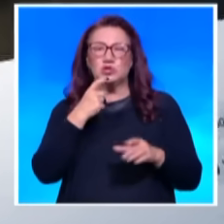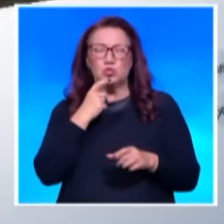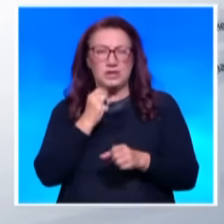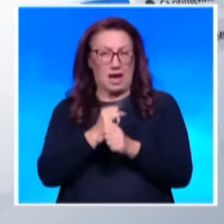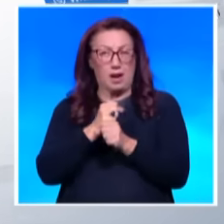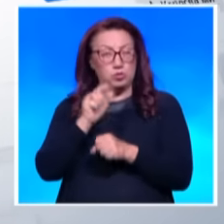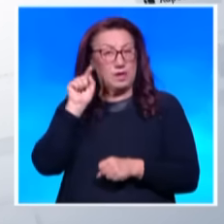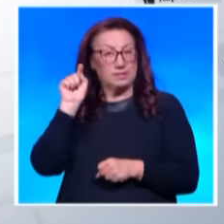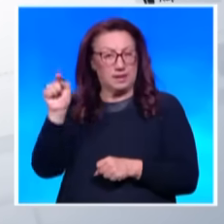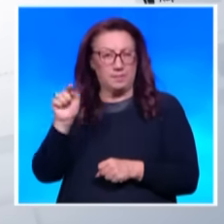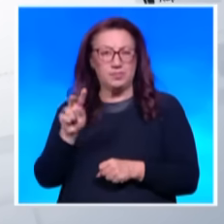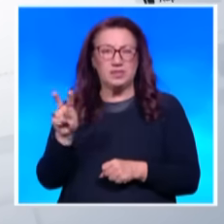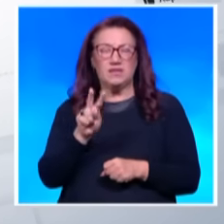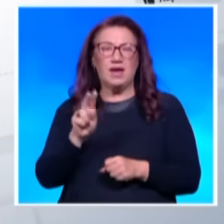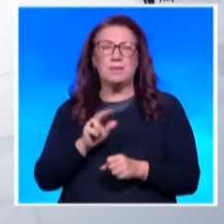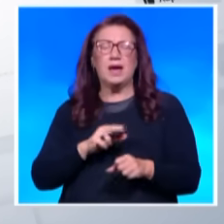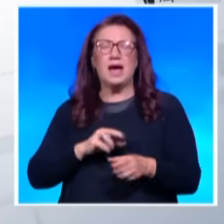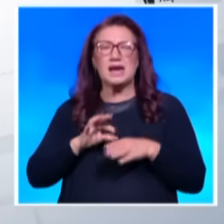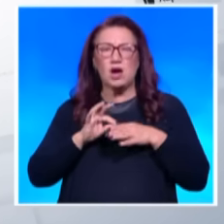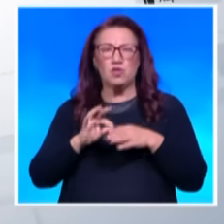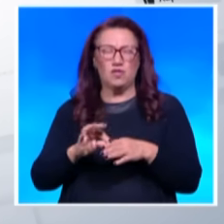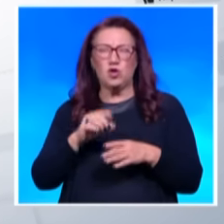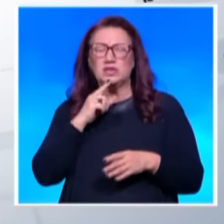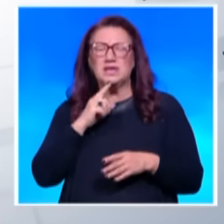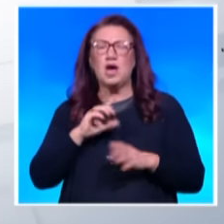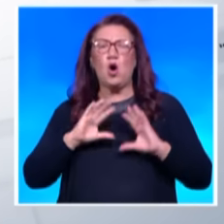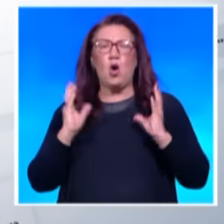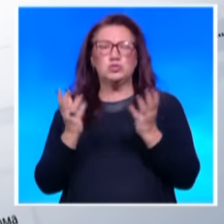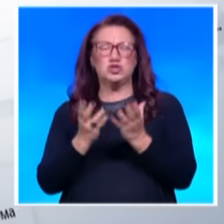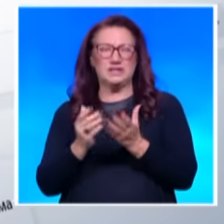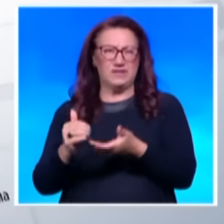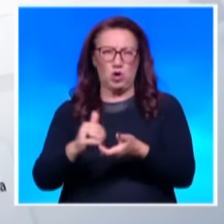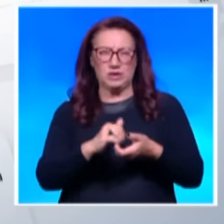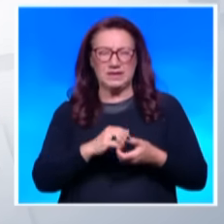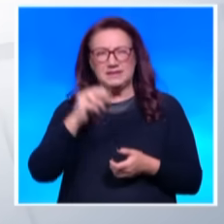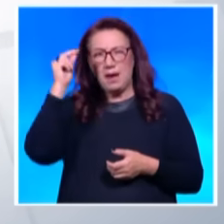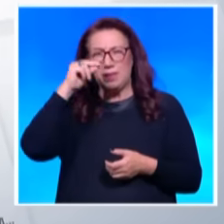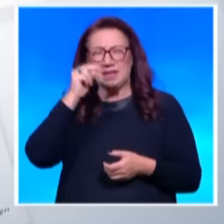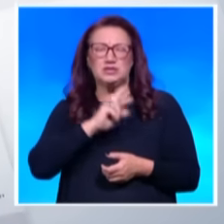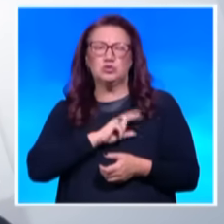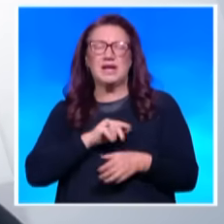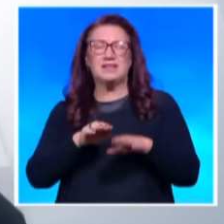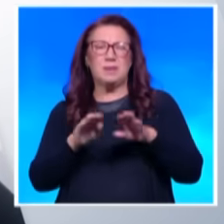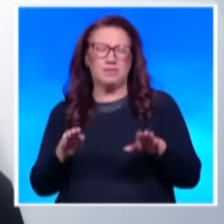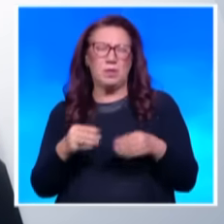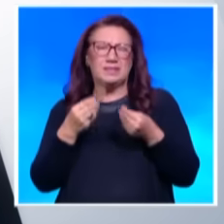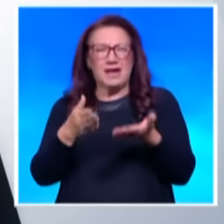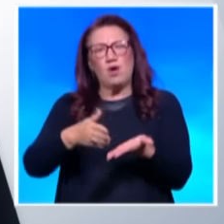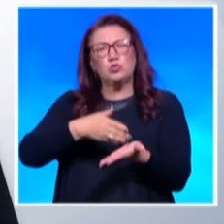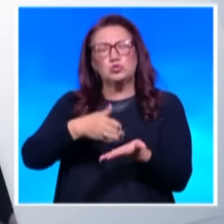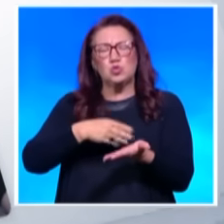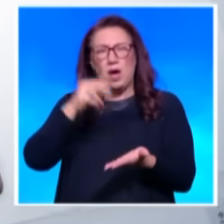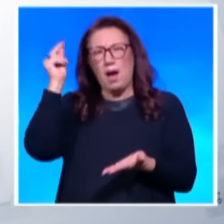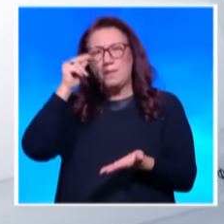ръководят обществената организация Българска социална платформа, която предоставя услуги на български граждани, включително